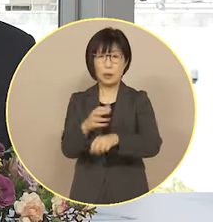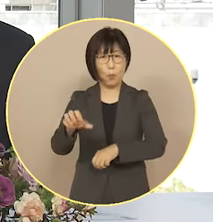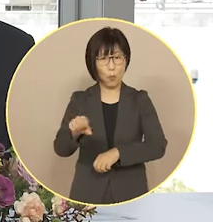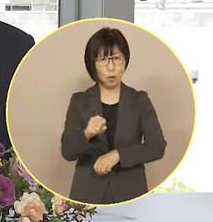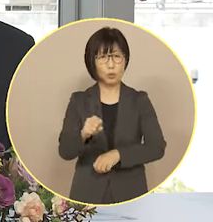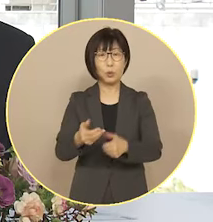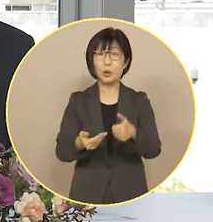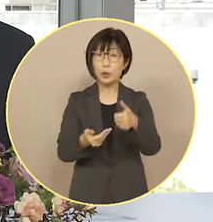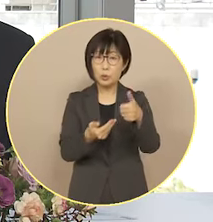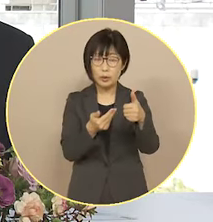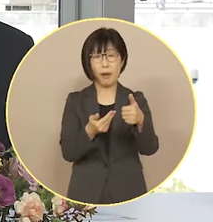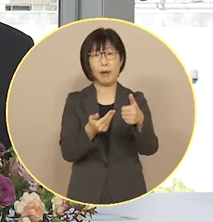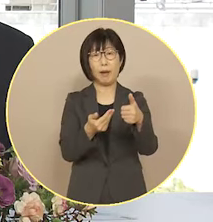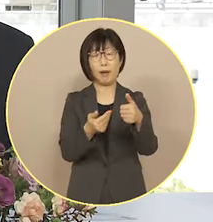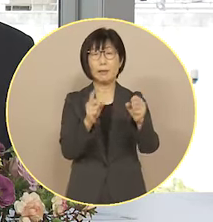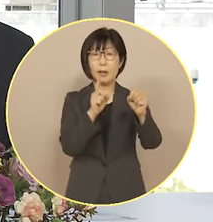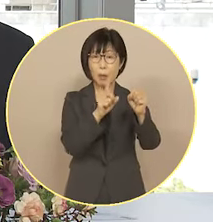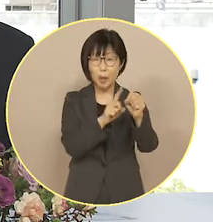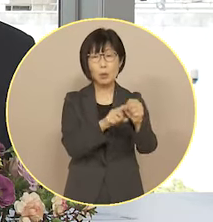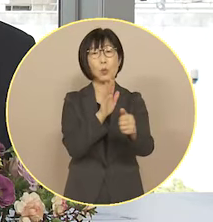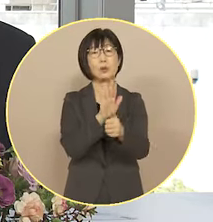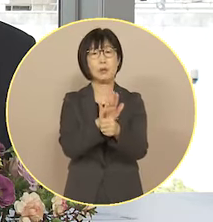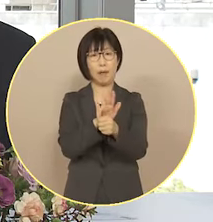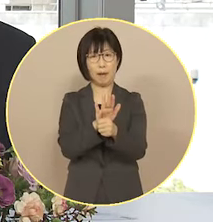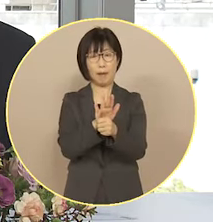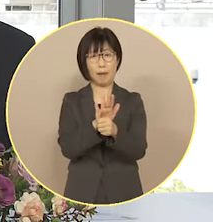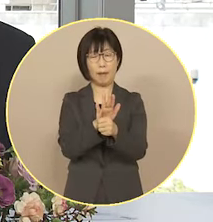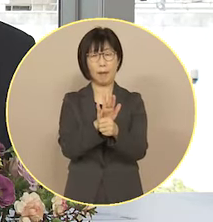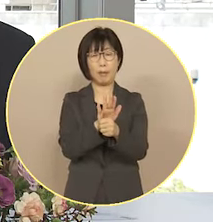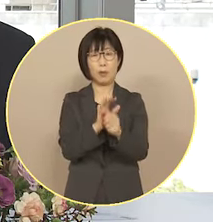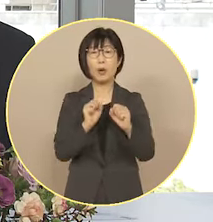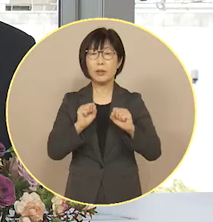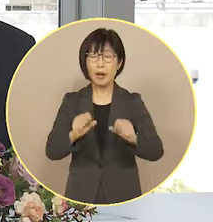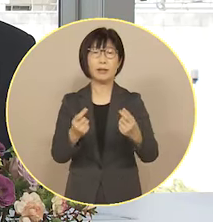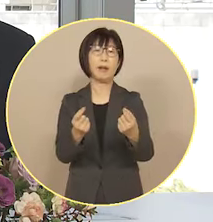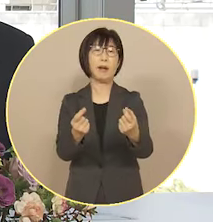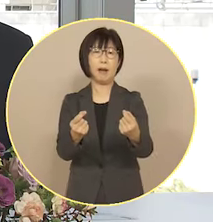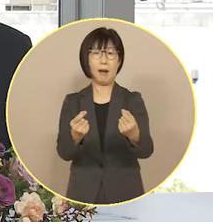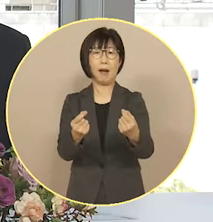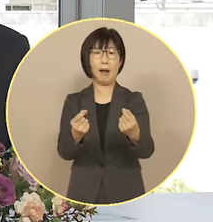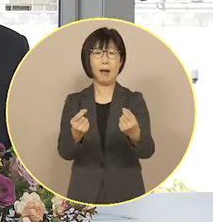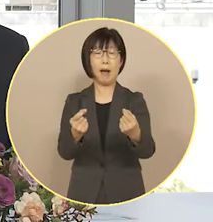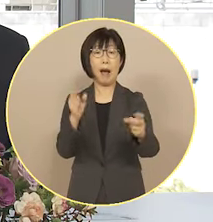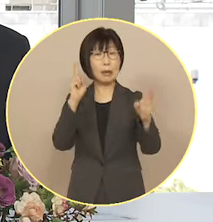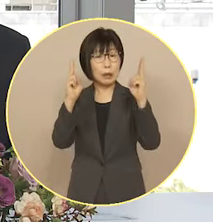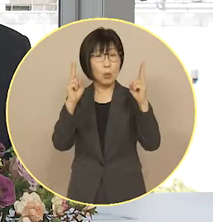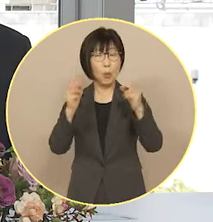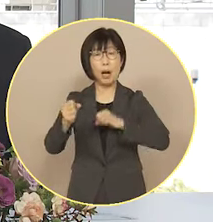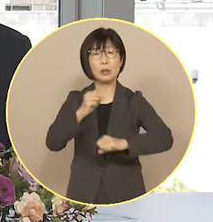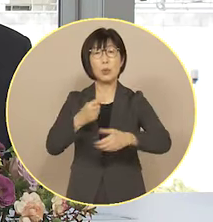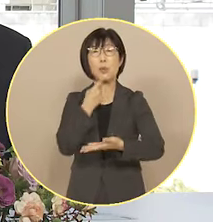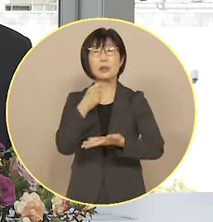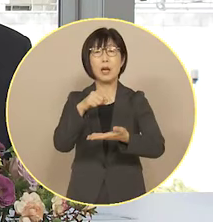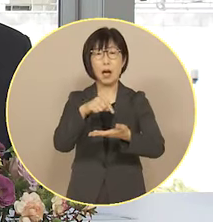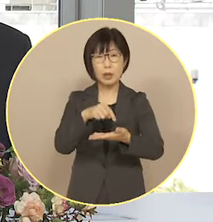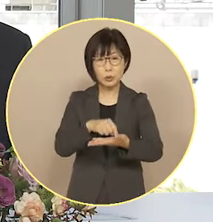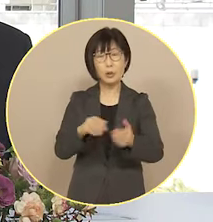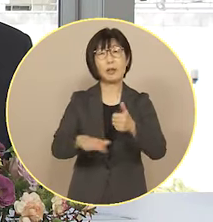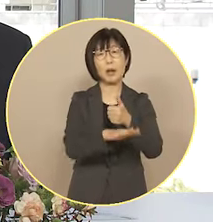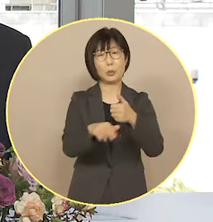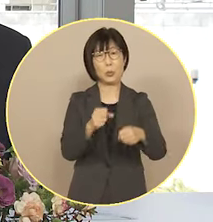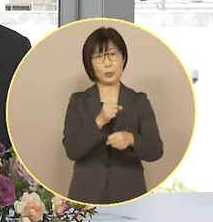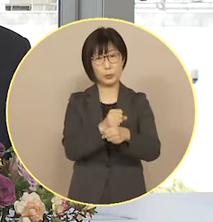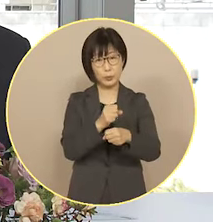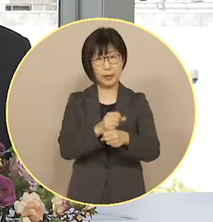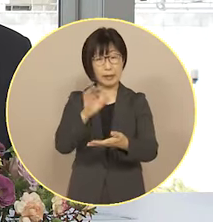確保育成をするための支援こういったことを行いながら企業が活動しやすい環境作り